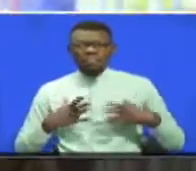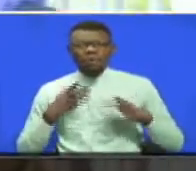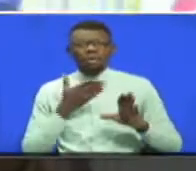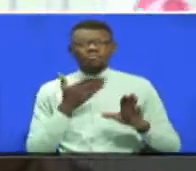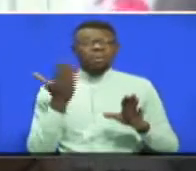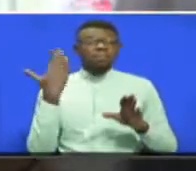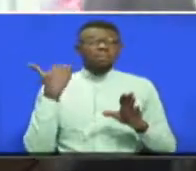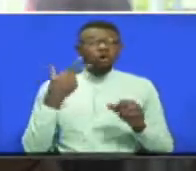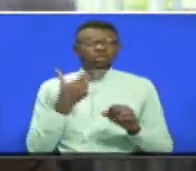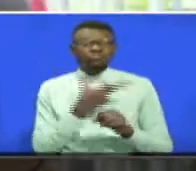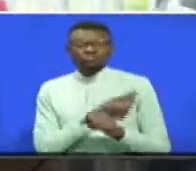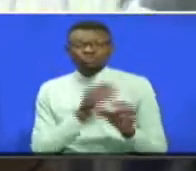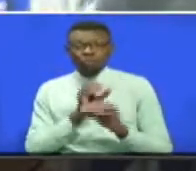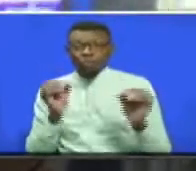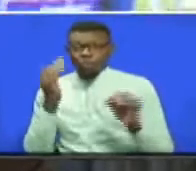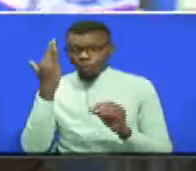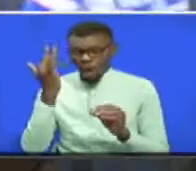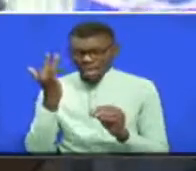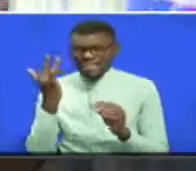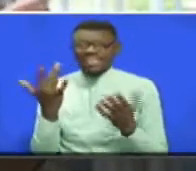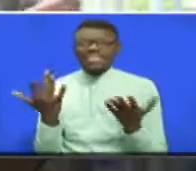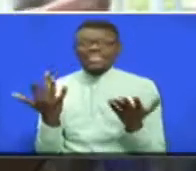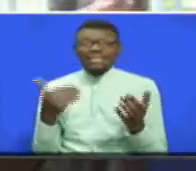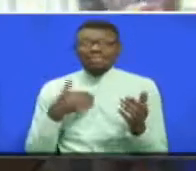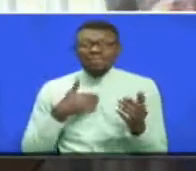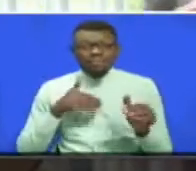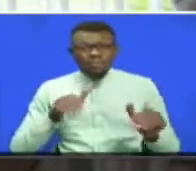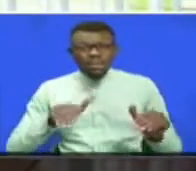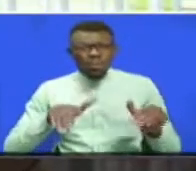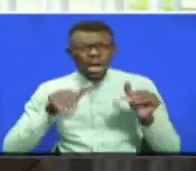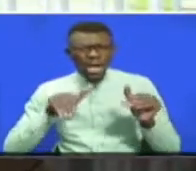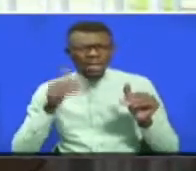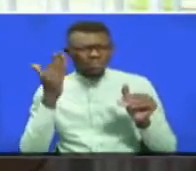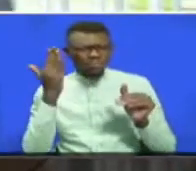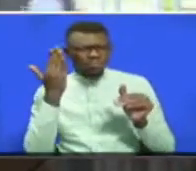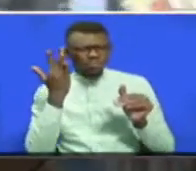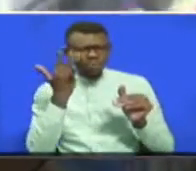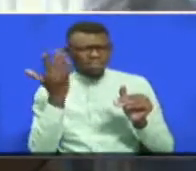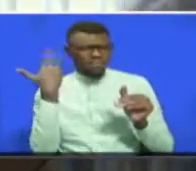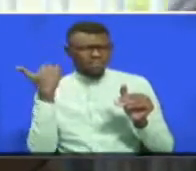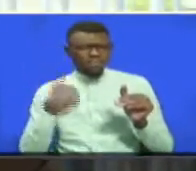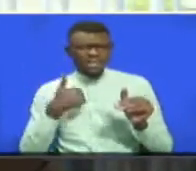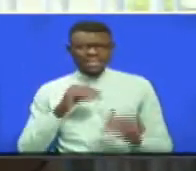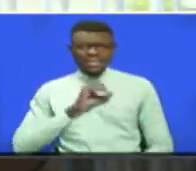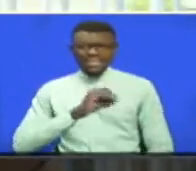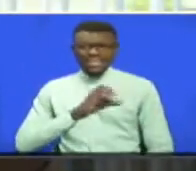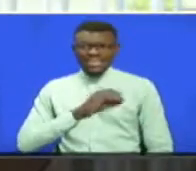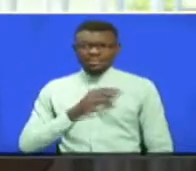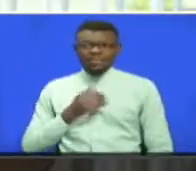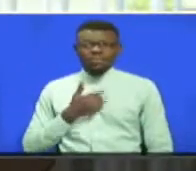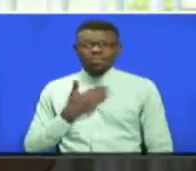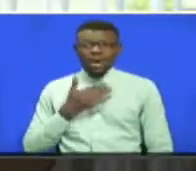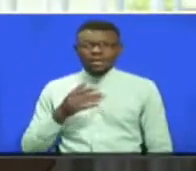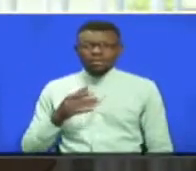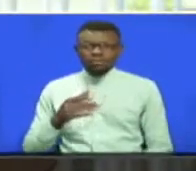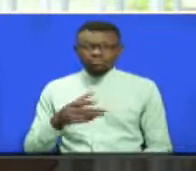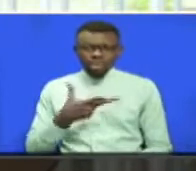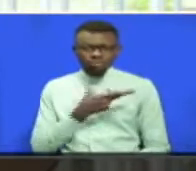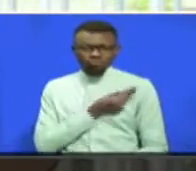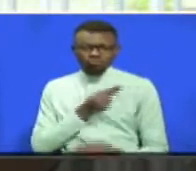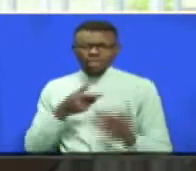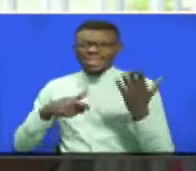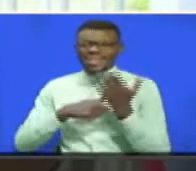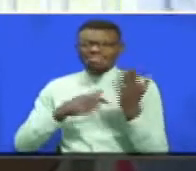awali. Nimekuwa nikingojea, nilikuwa na nimeokopa kukuja kuchukua, nilikuwa nataka ile ya mara moja, ile ya Johnson. Sasa nimekojea